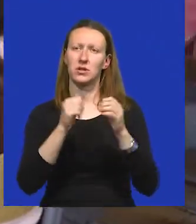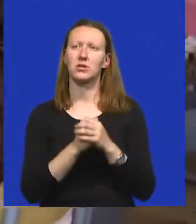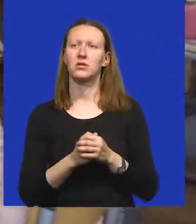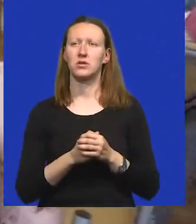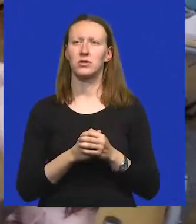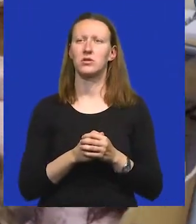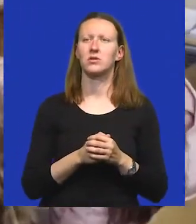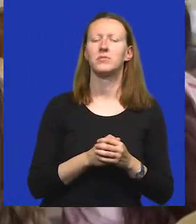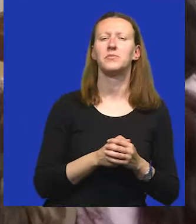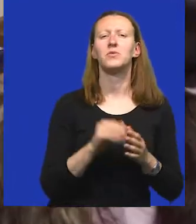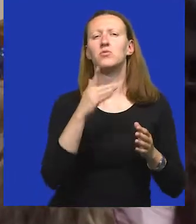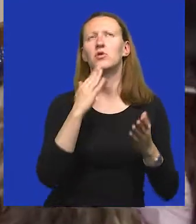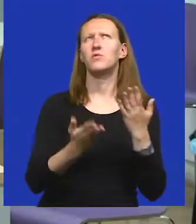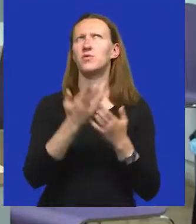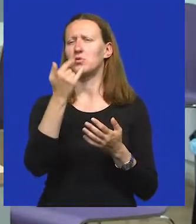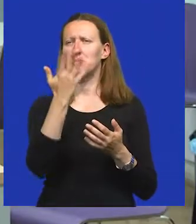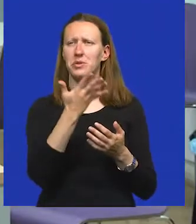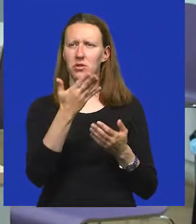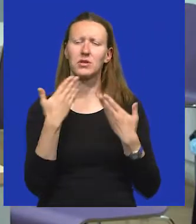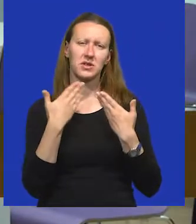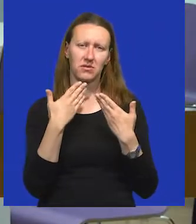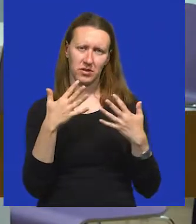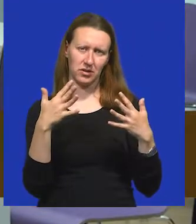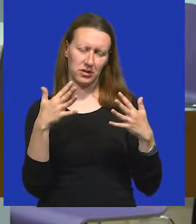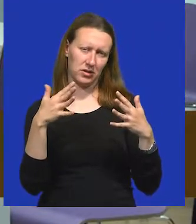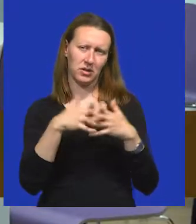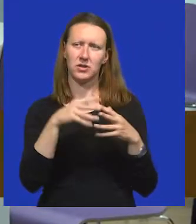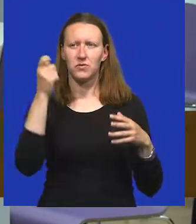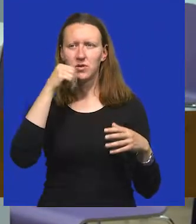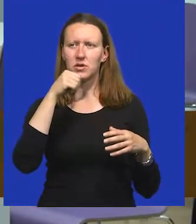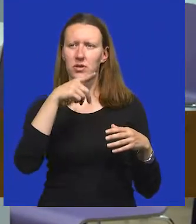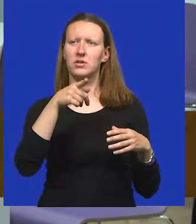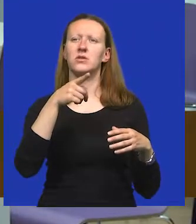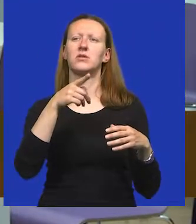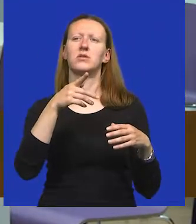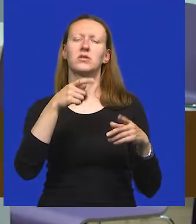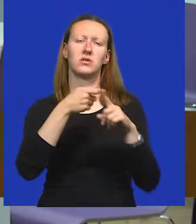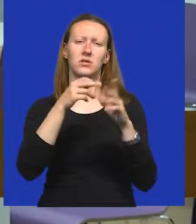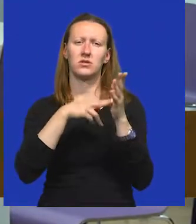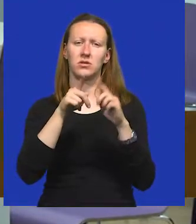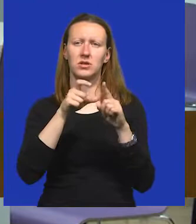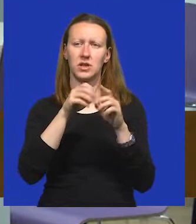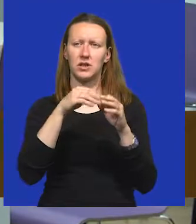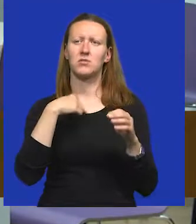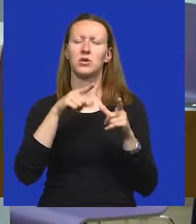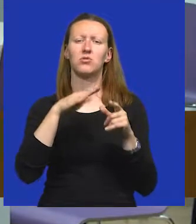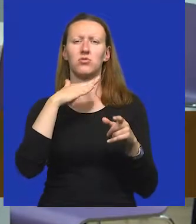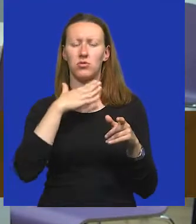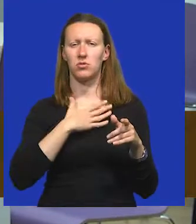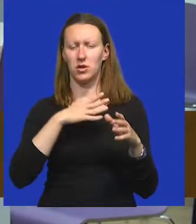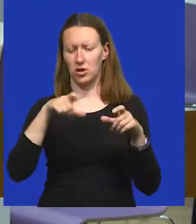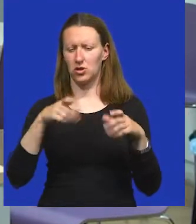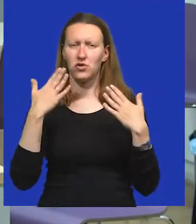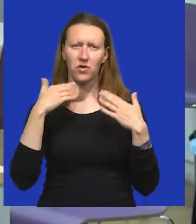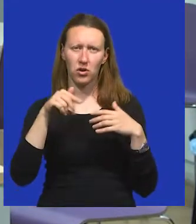natura. Già da forse anche più di 5 anni, grazie alla città di Dignano e alla ditta comunale Contrada, noi a scuola, nel